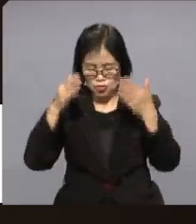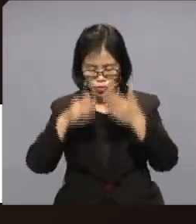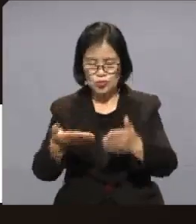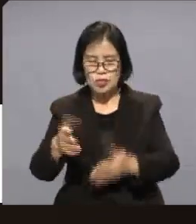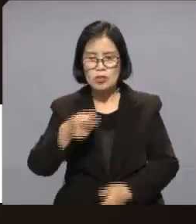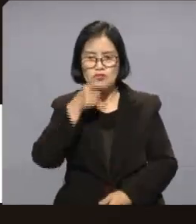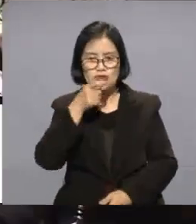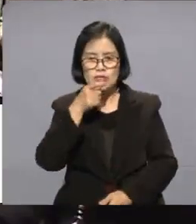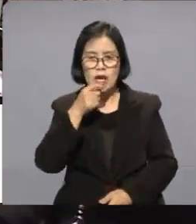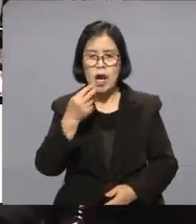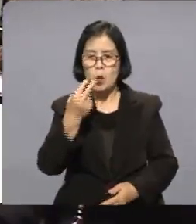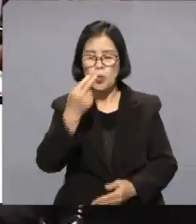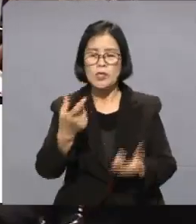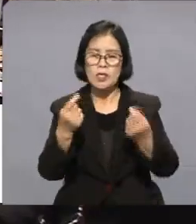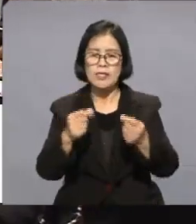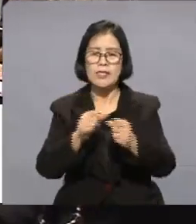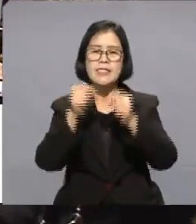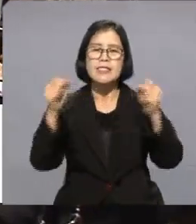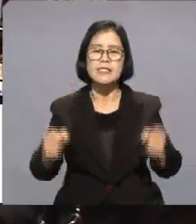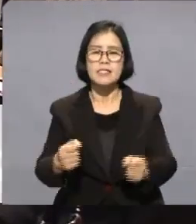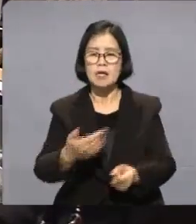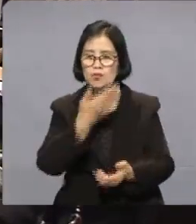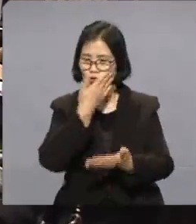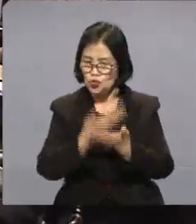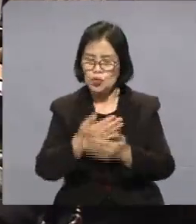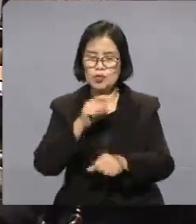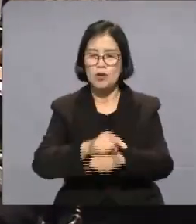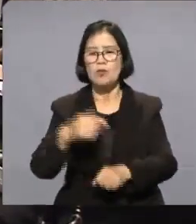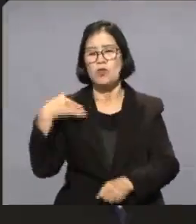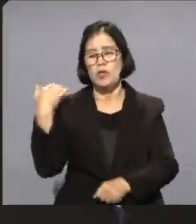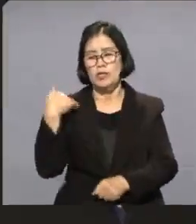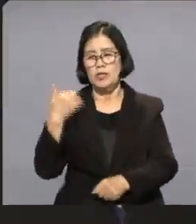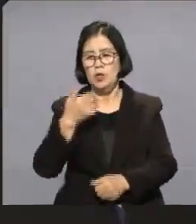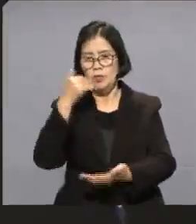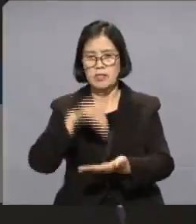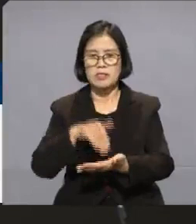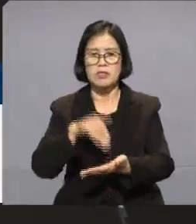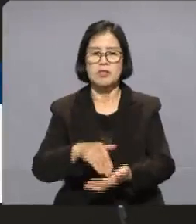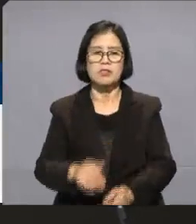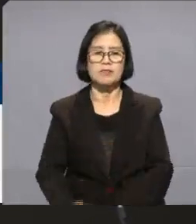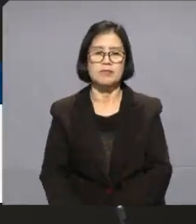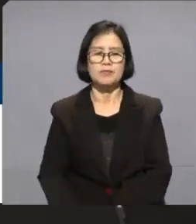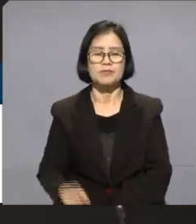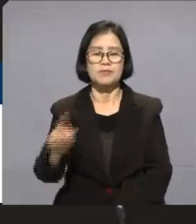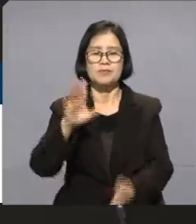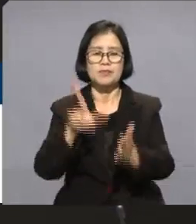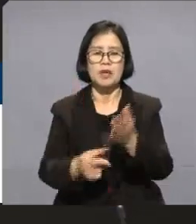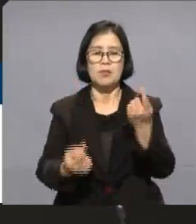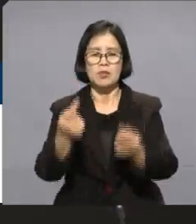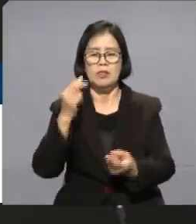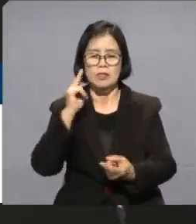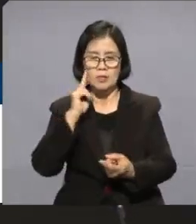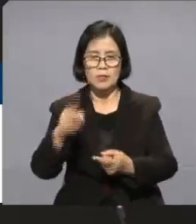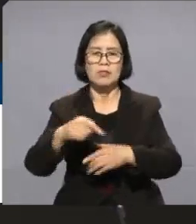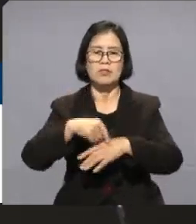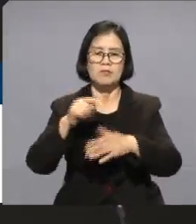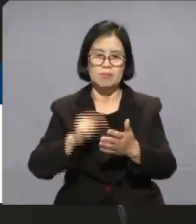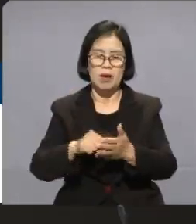공기 같은 시스템의 중요성은 몰랐다고 반성했습니다. 그 어느 때보다 참담한